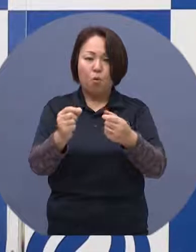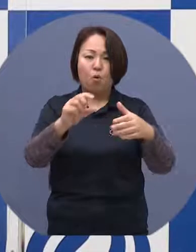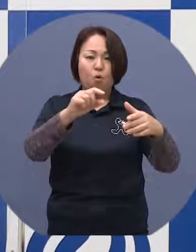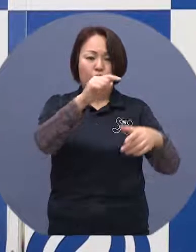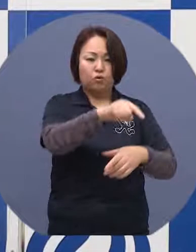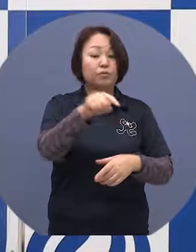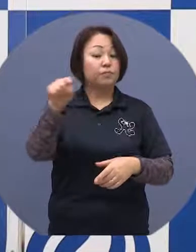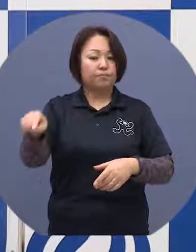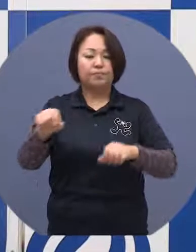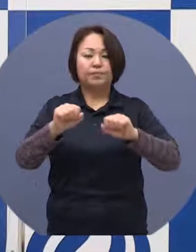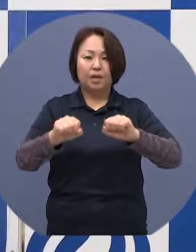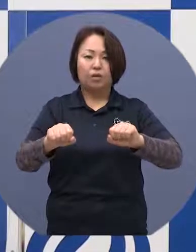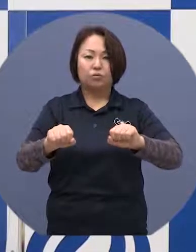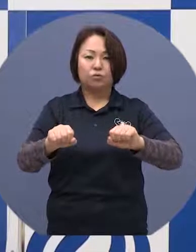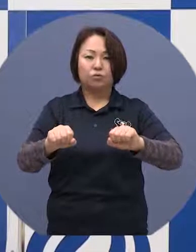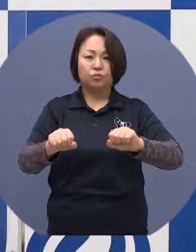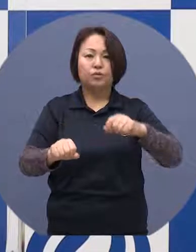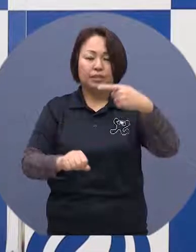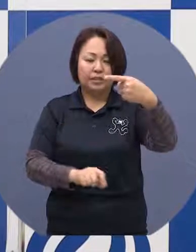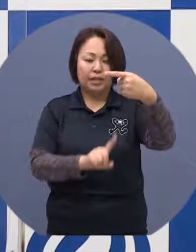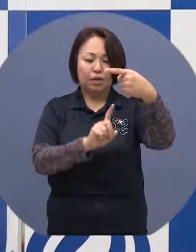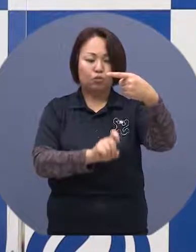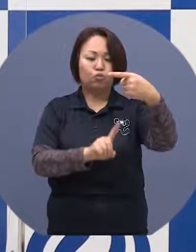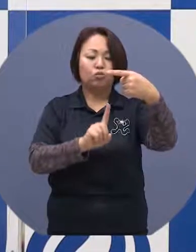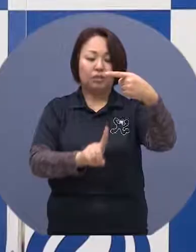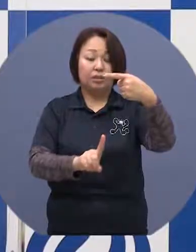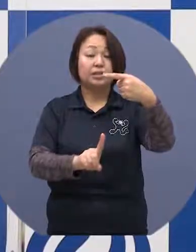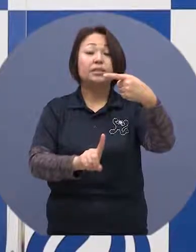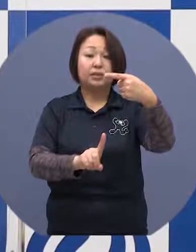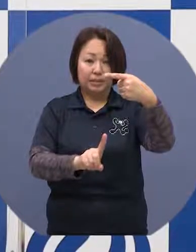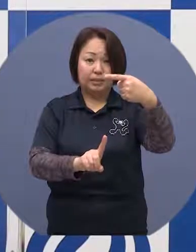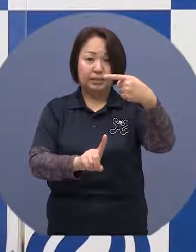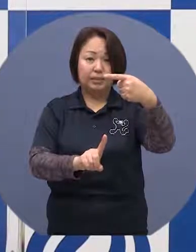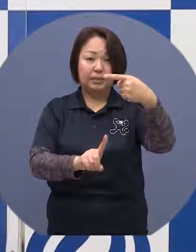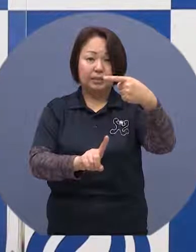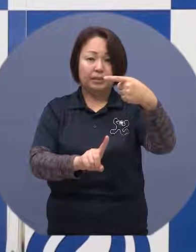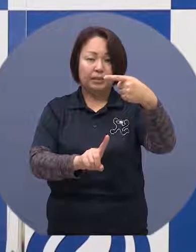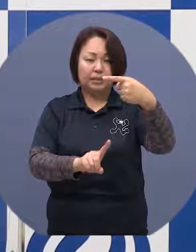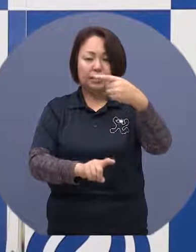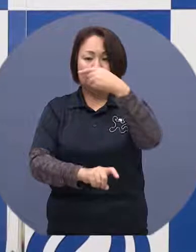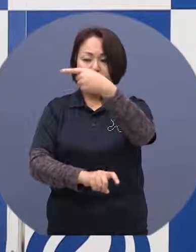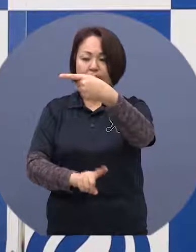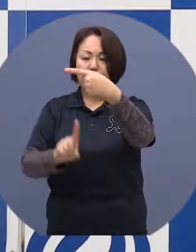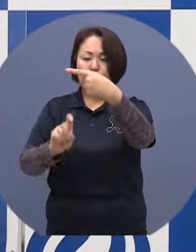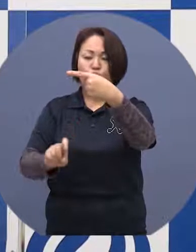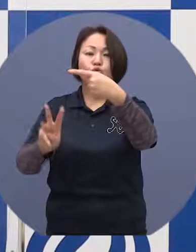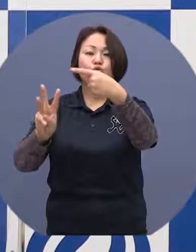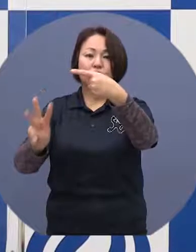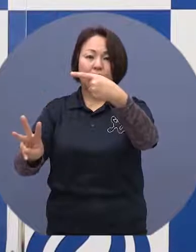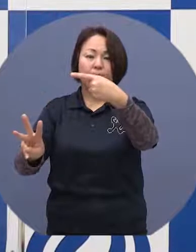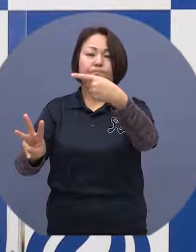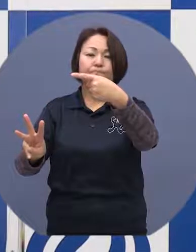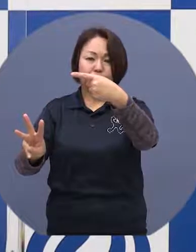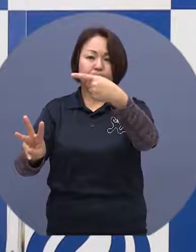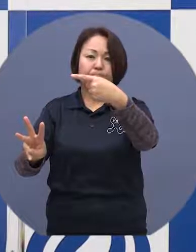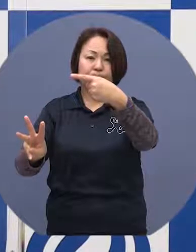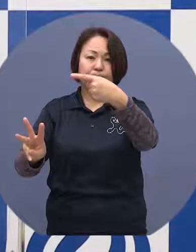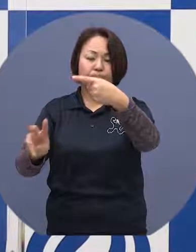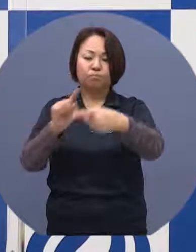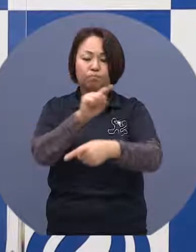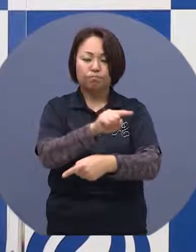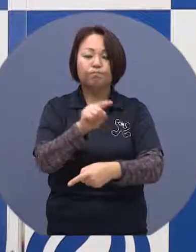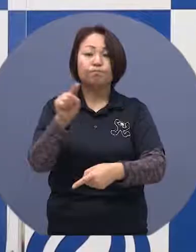こちらにつきましては1月11日祝日と1月13日の水曜日に